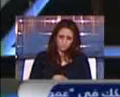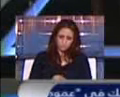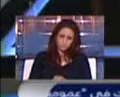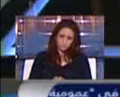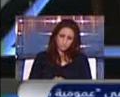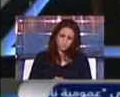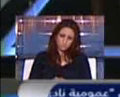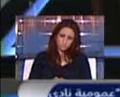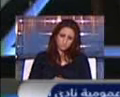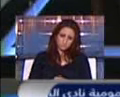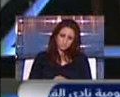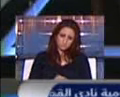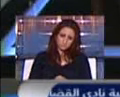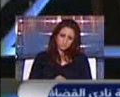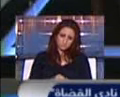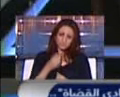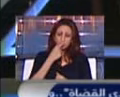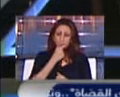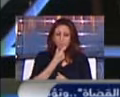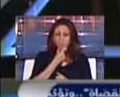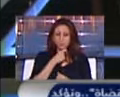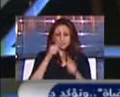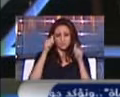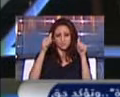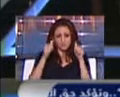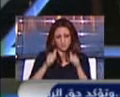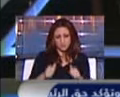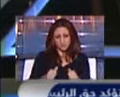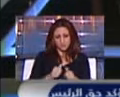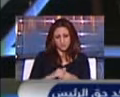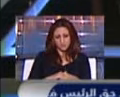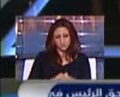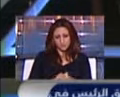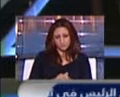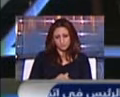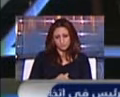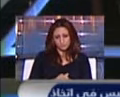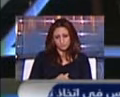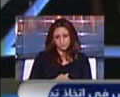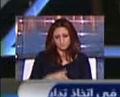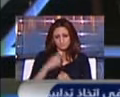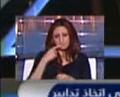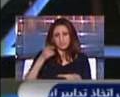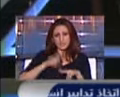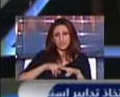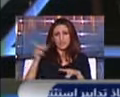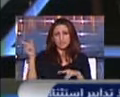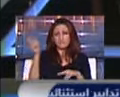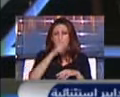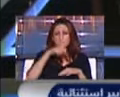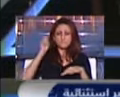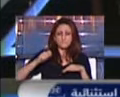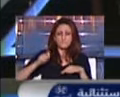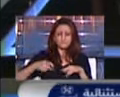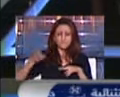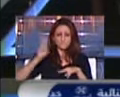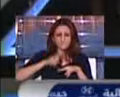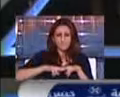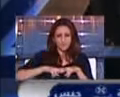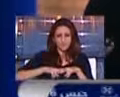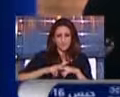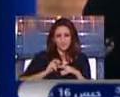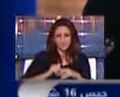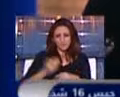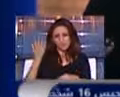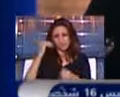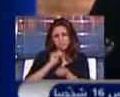والله القرارات الاخيره للدكتور مرسي يعني واولها قرارات إعادة المحاكمات كلها المحاكمات اللي حصلت محاكمات هزلية. ده